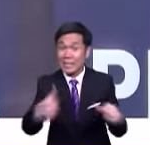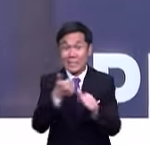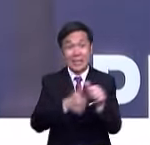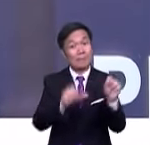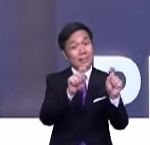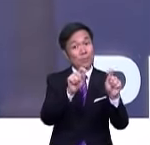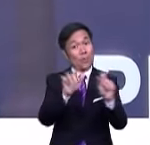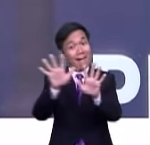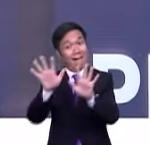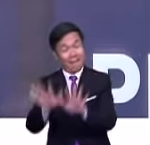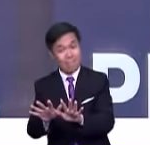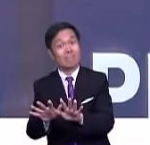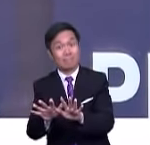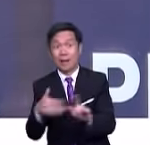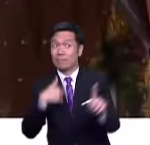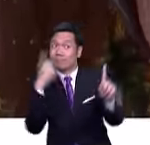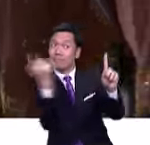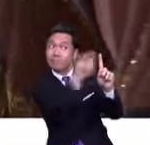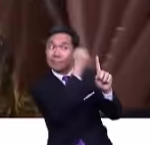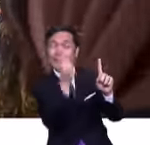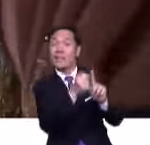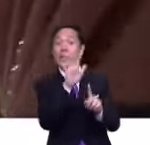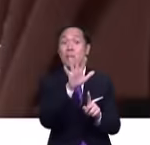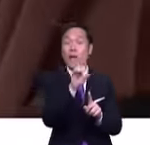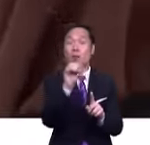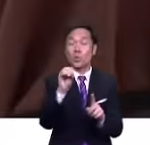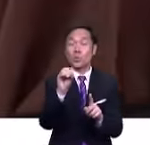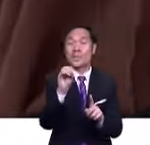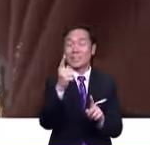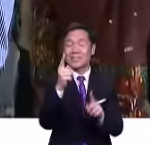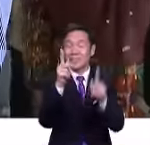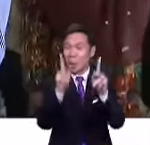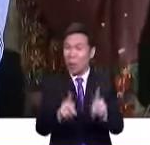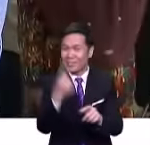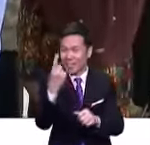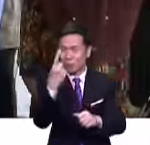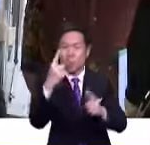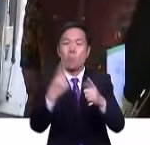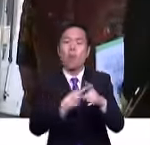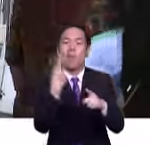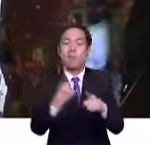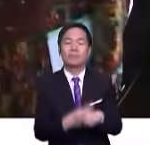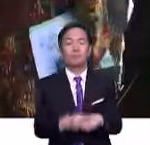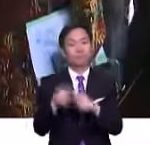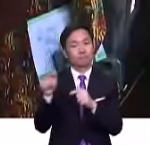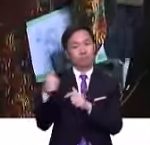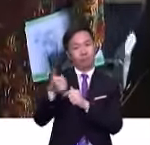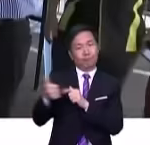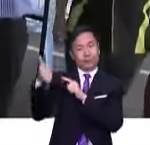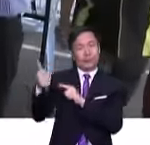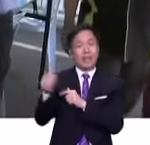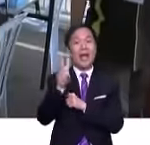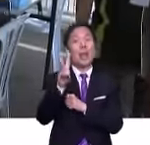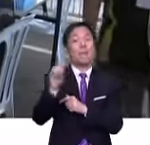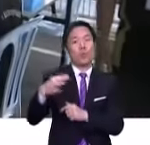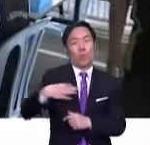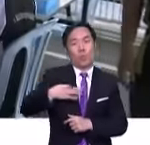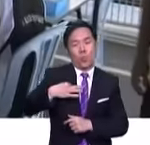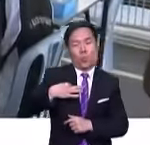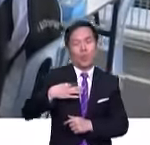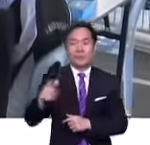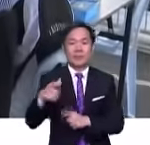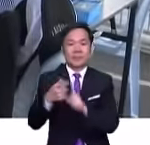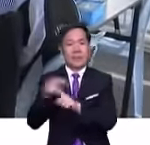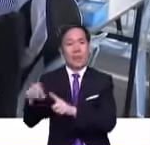minggu menyasarkan sehingga 500 suntikan sebulan. Projek rintis itu dikendalikan sepenuhnya 60 sukarelawan Pertubuhan